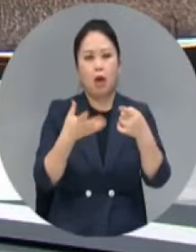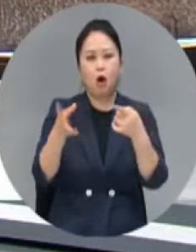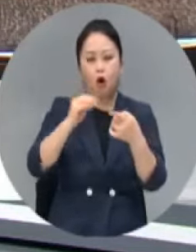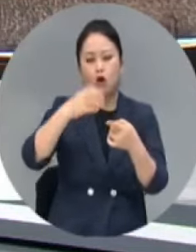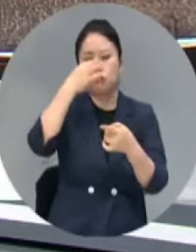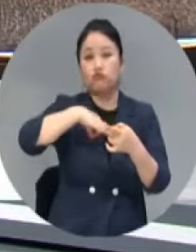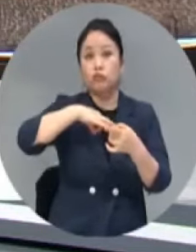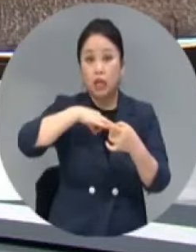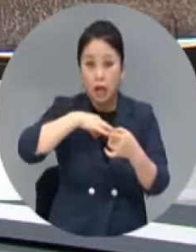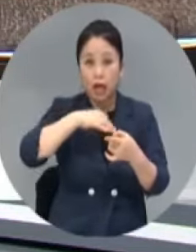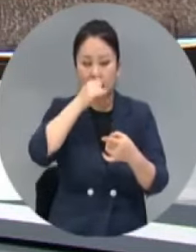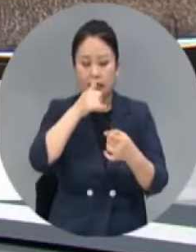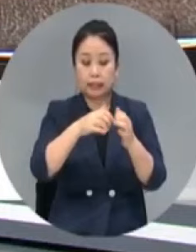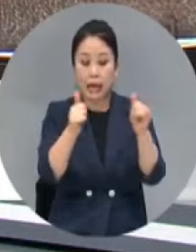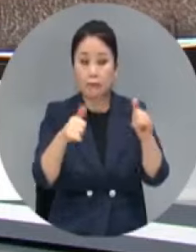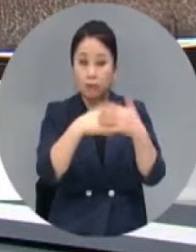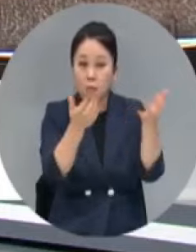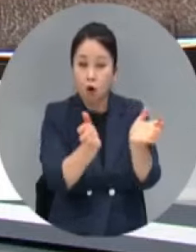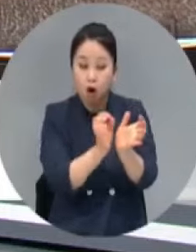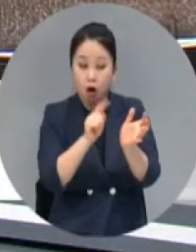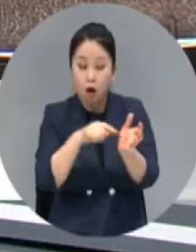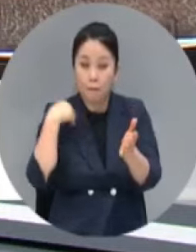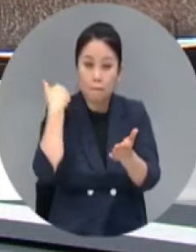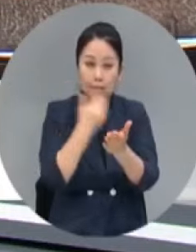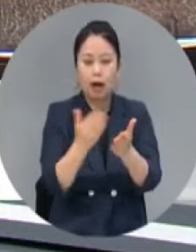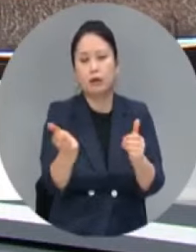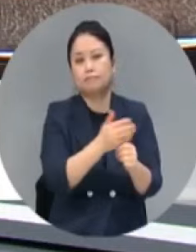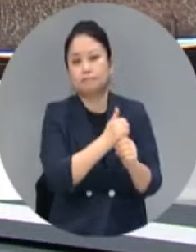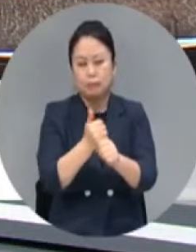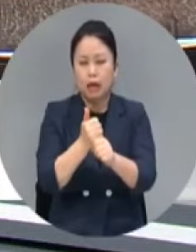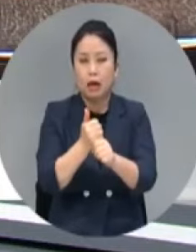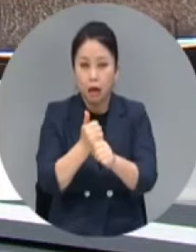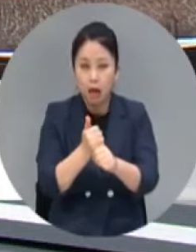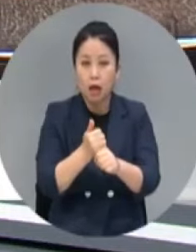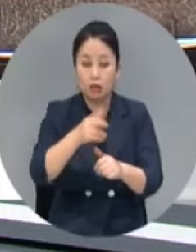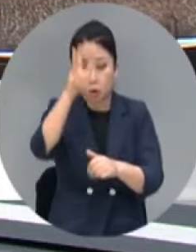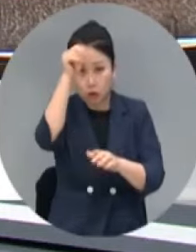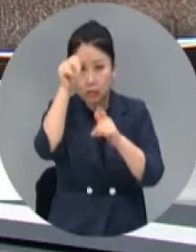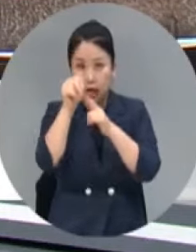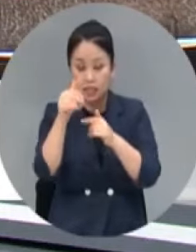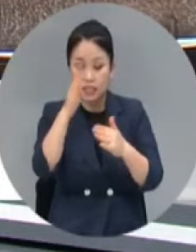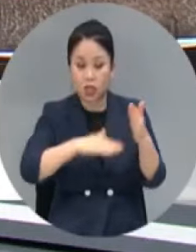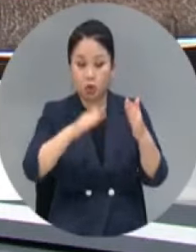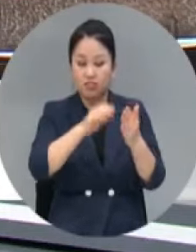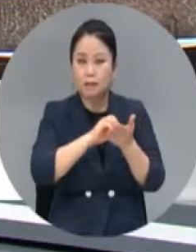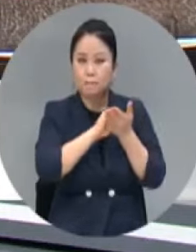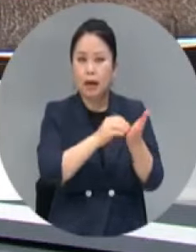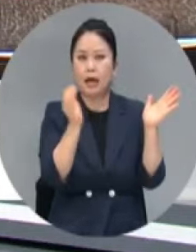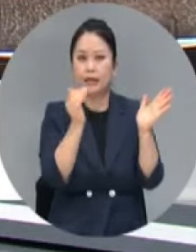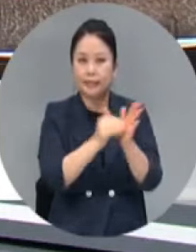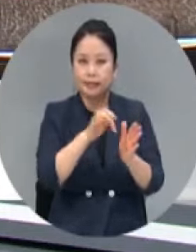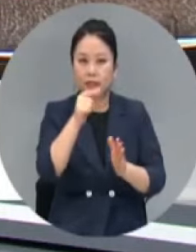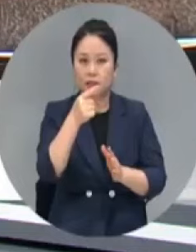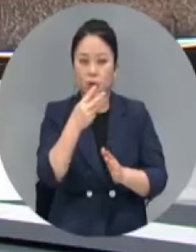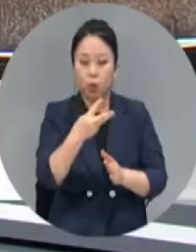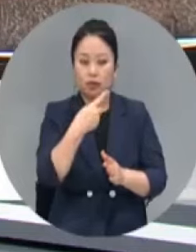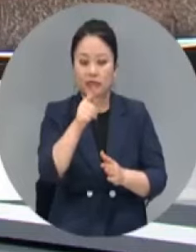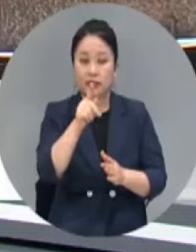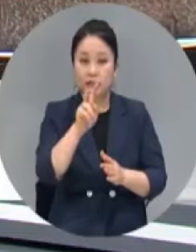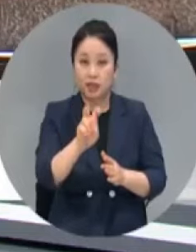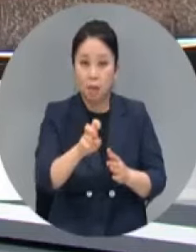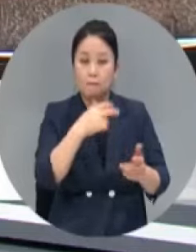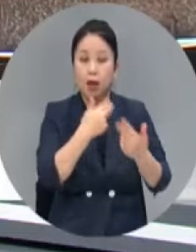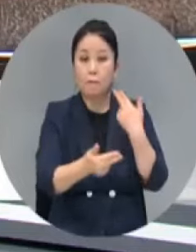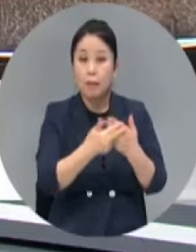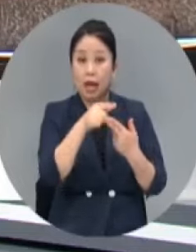있는 일당이 무더기로 검거됐습니다. 경찰은 정식 등록된 홀덤협회가 도박 자금을 불법 환전해준